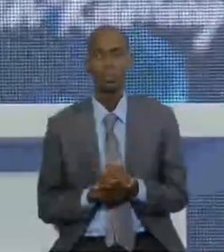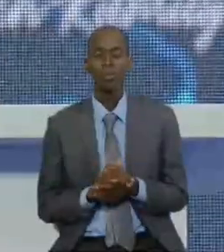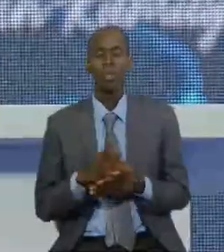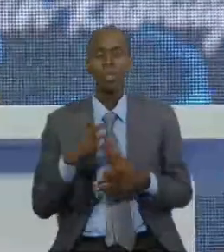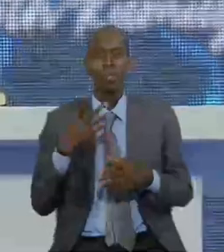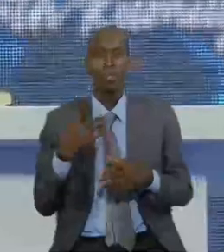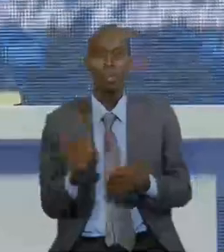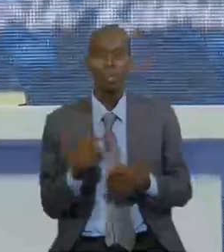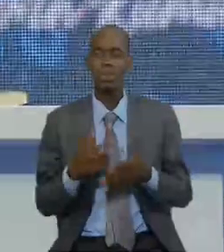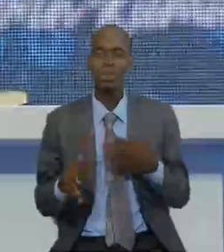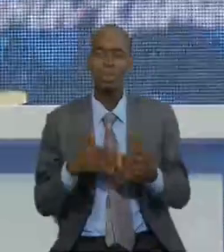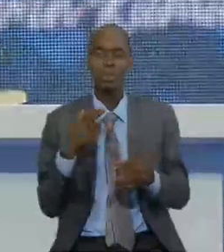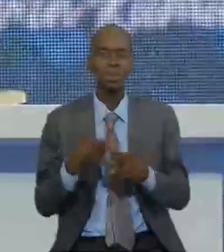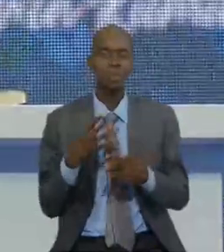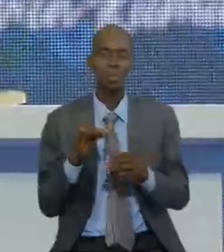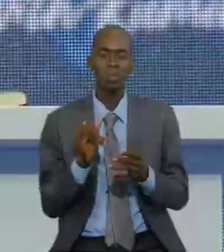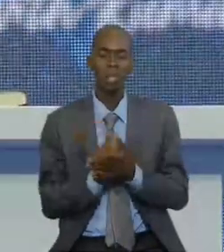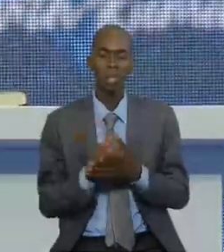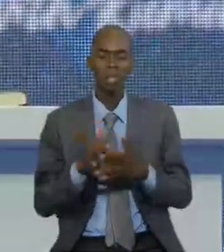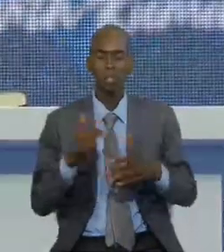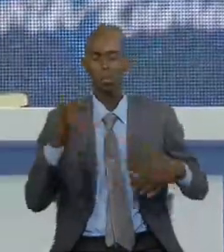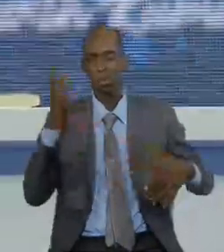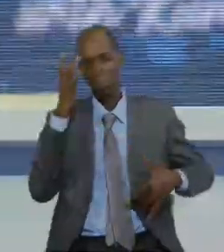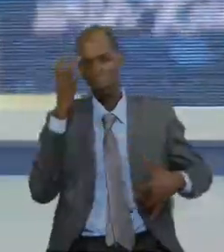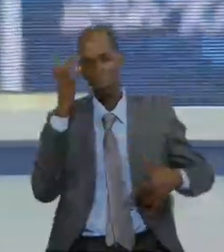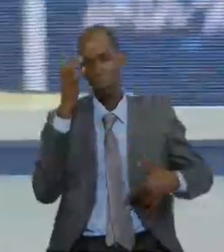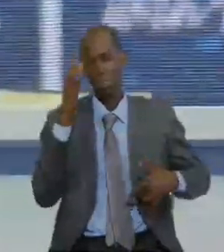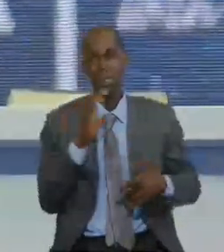quel que soit la douleur de cette infirmité